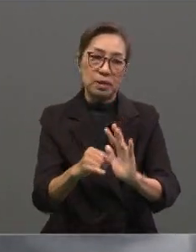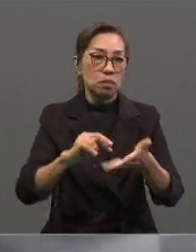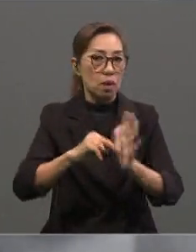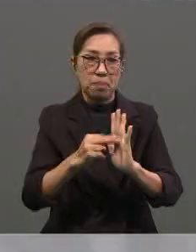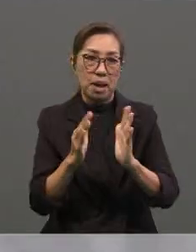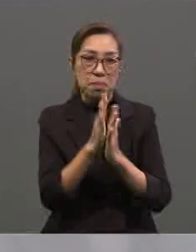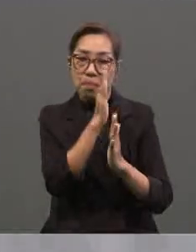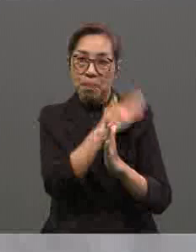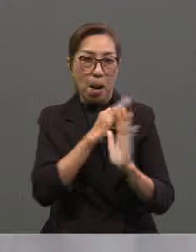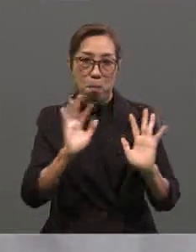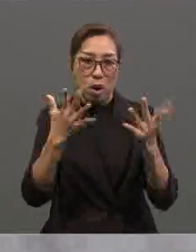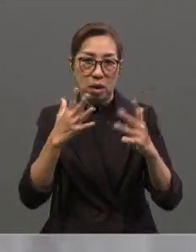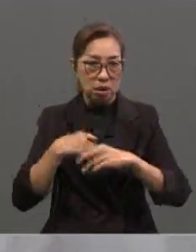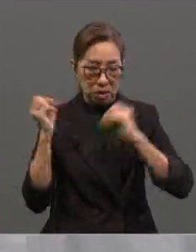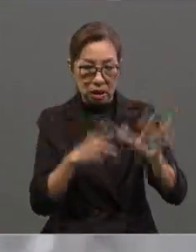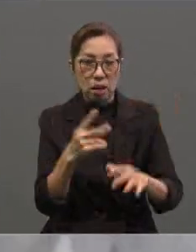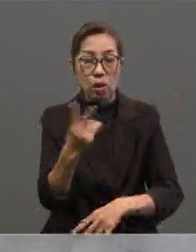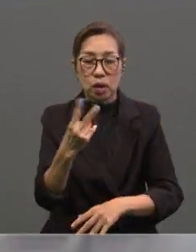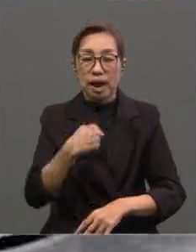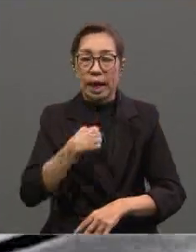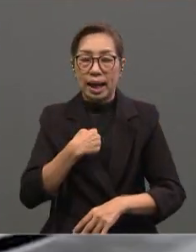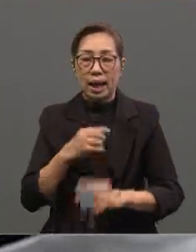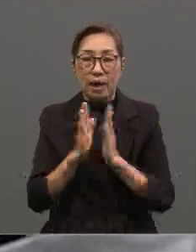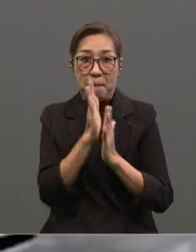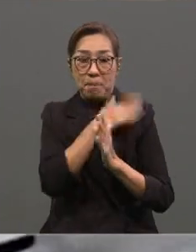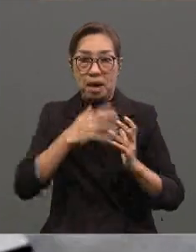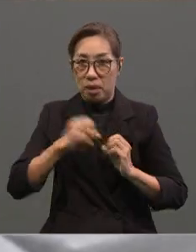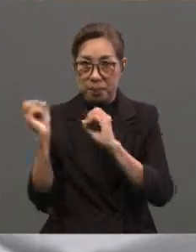นะครับและก็ได้สมัครใจที่จะลาสินค้ากับ